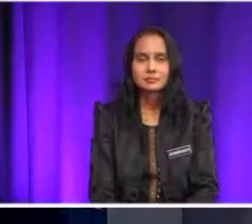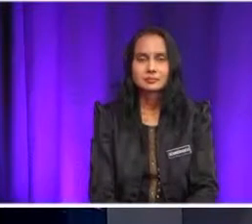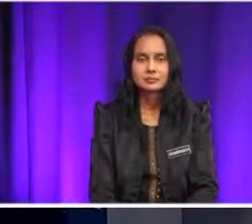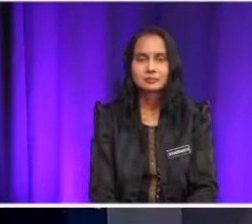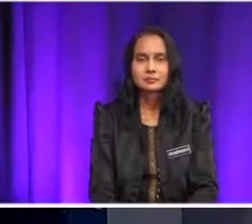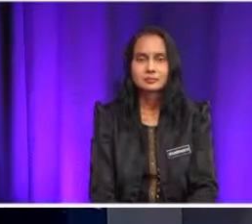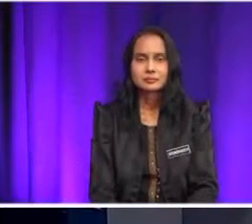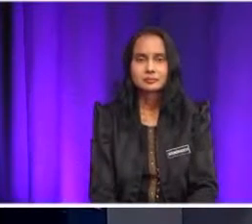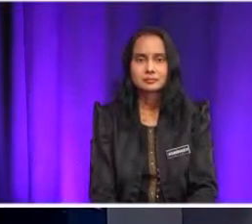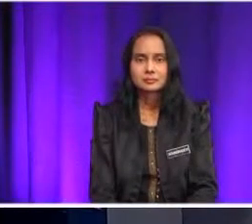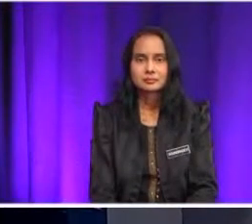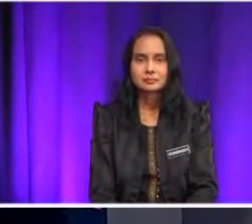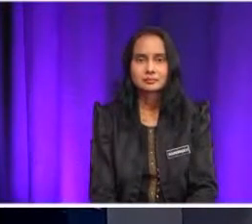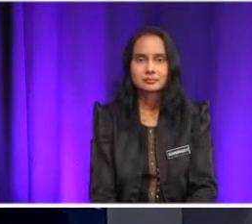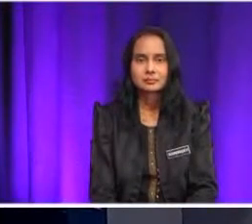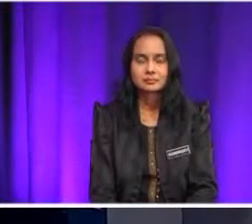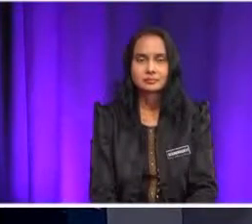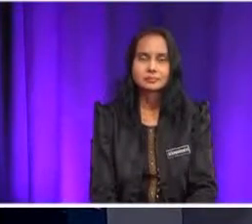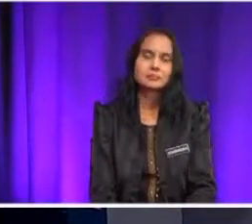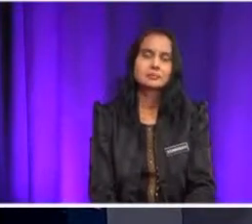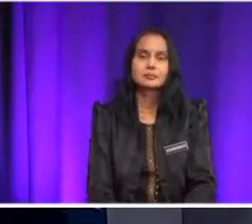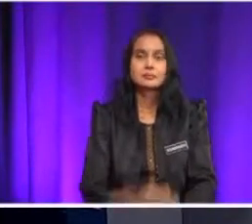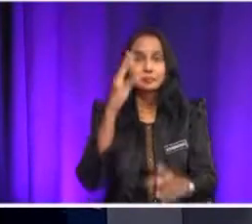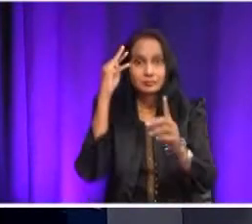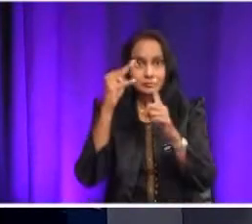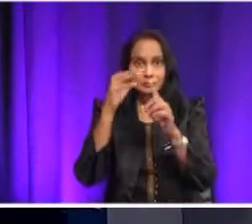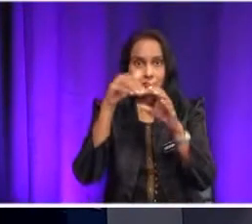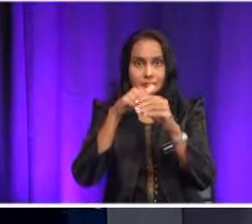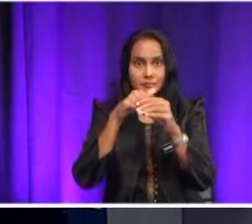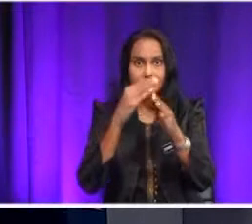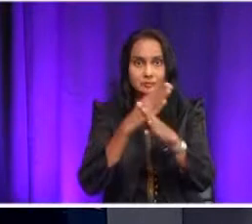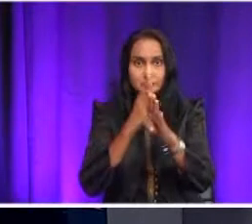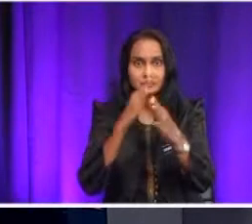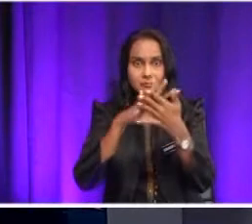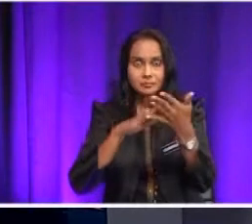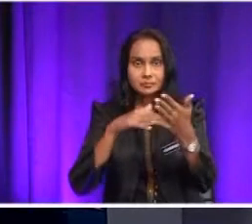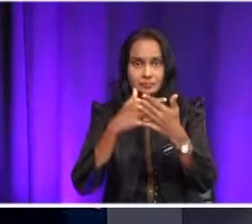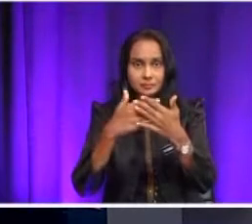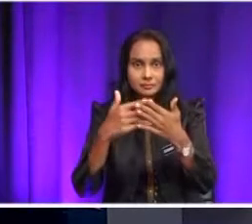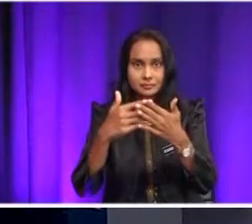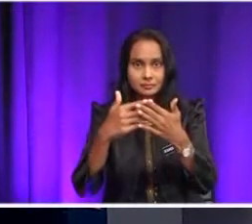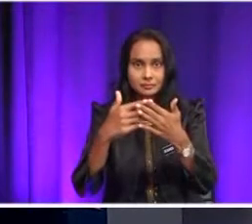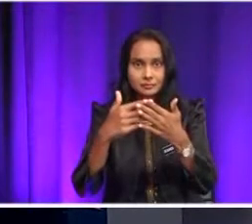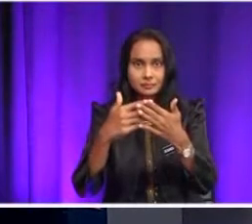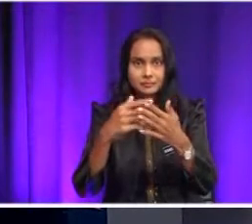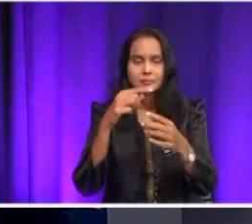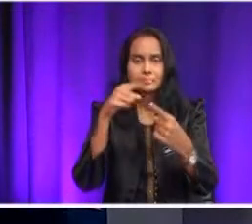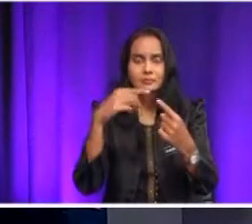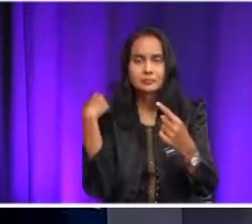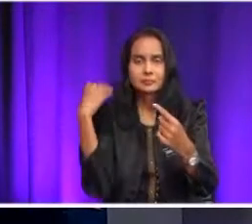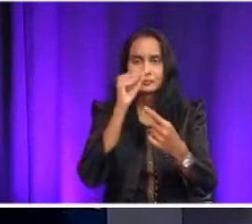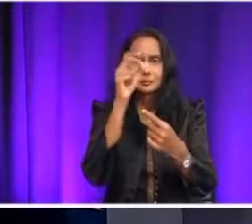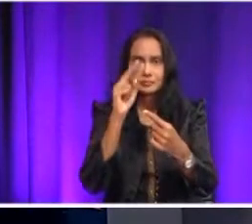dalam bentuk jadwal coba guna ada soal tentang perbedaan jangka pendek dan jangka panjang